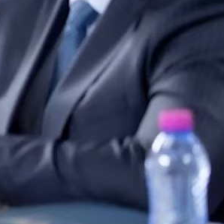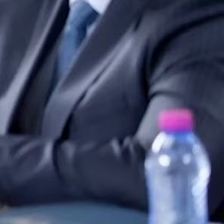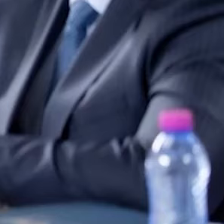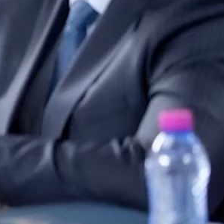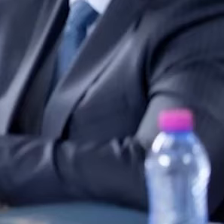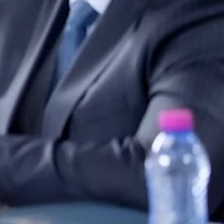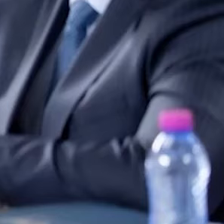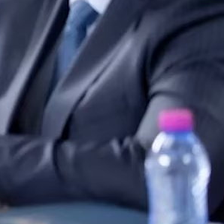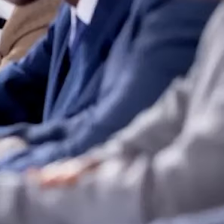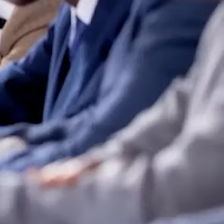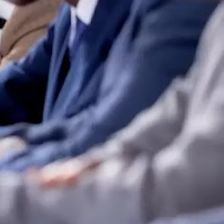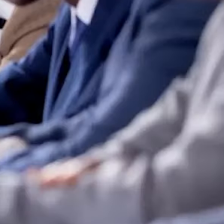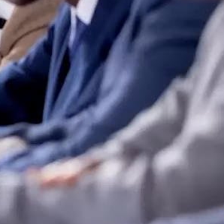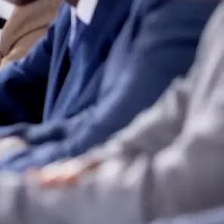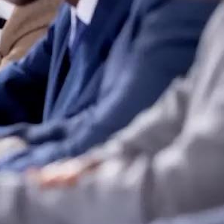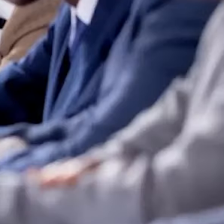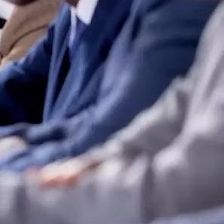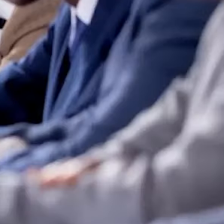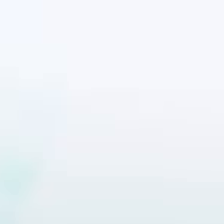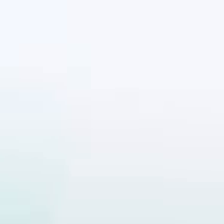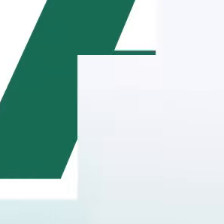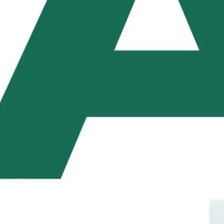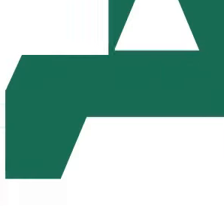entre les deux pays.